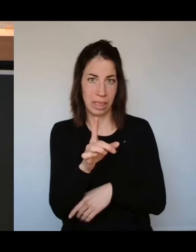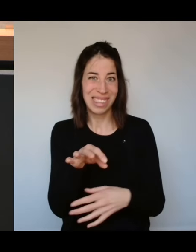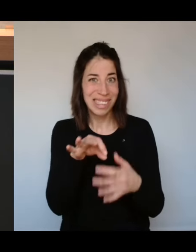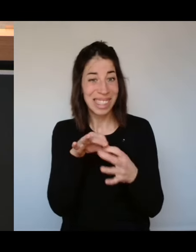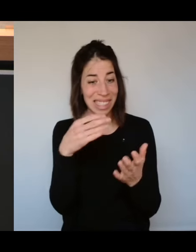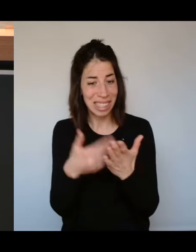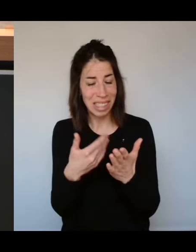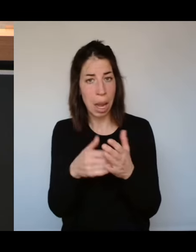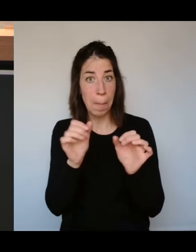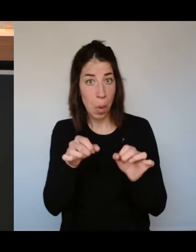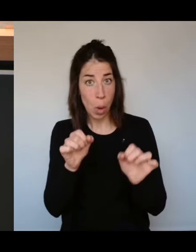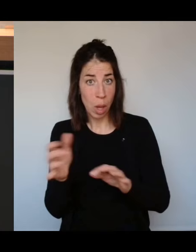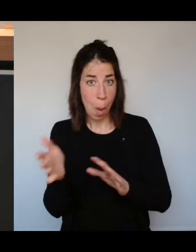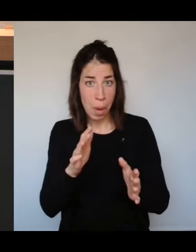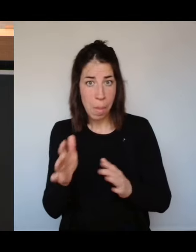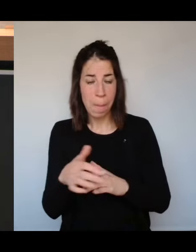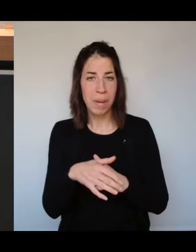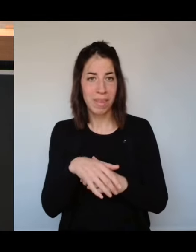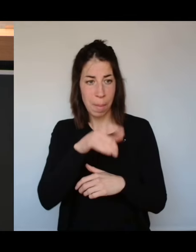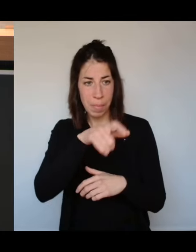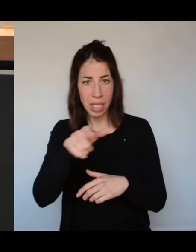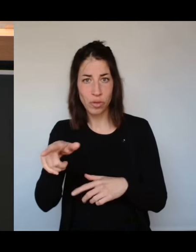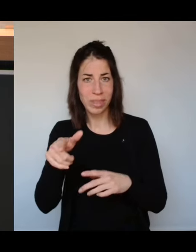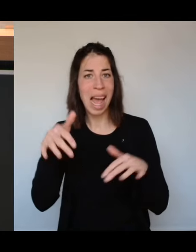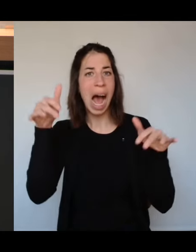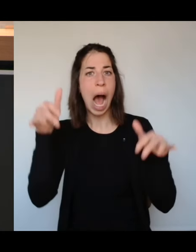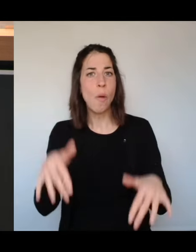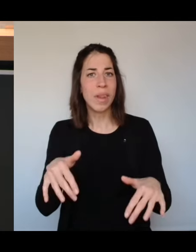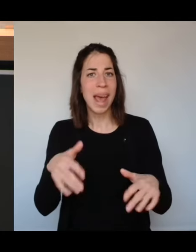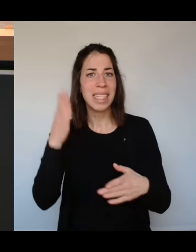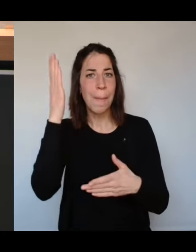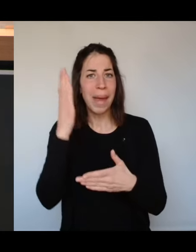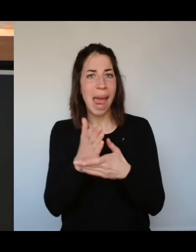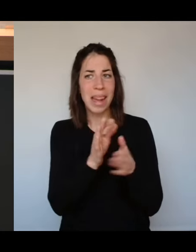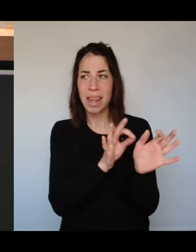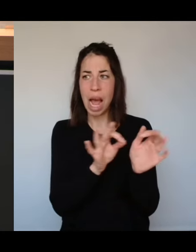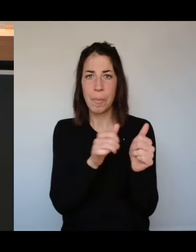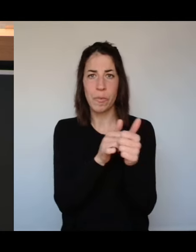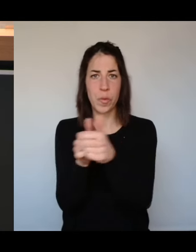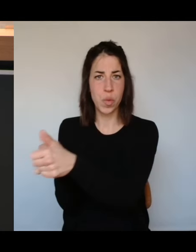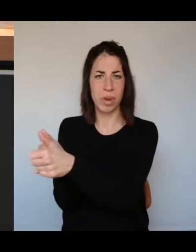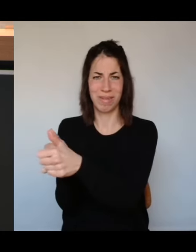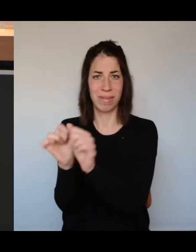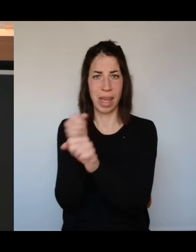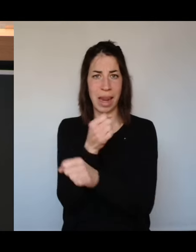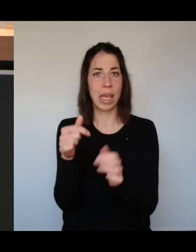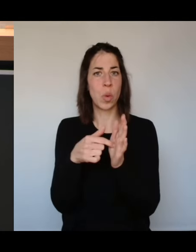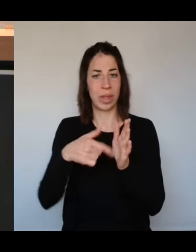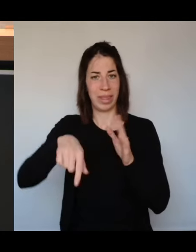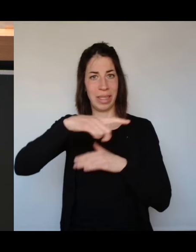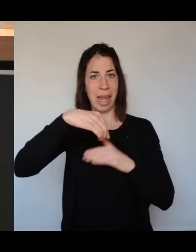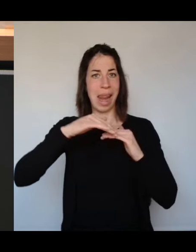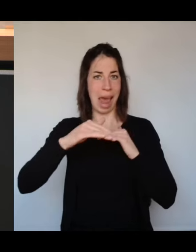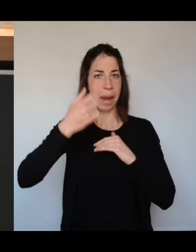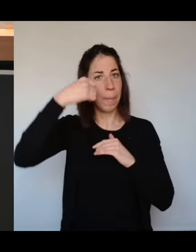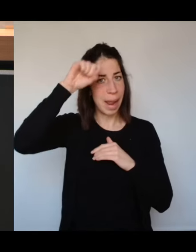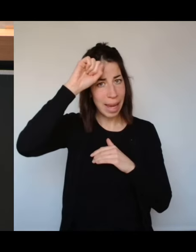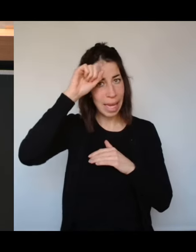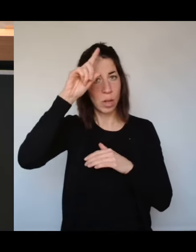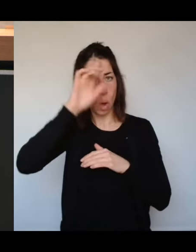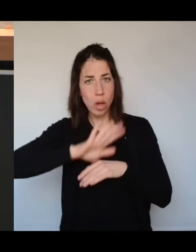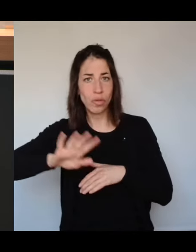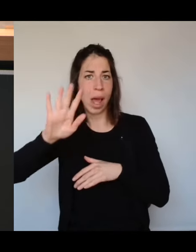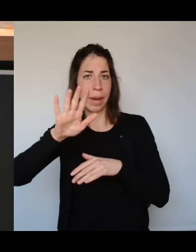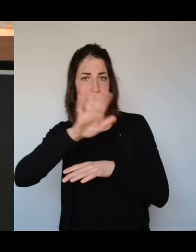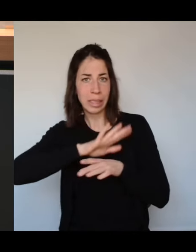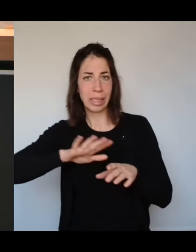aufenthaltsbeendend irgendwo hinführen, weil unser Land Berlin und Deutschland dazu gar nicht in der Lage ist.